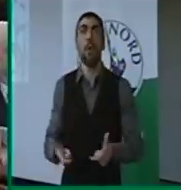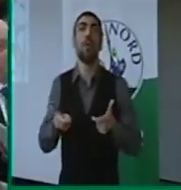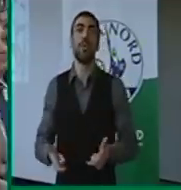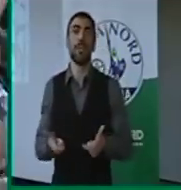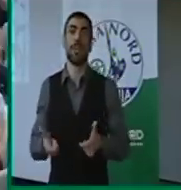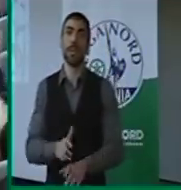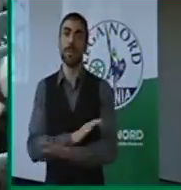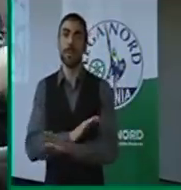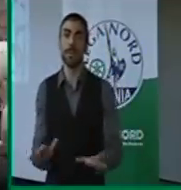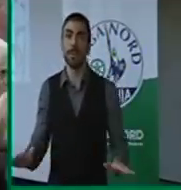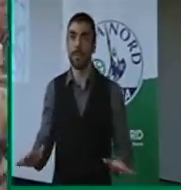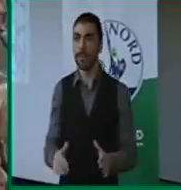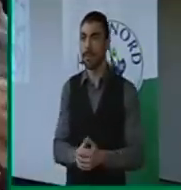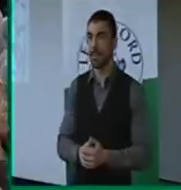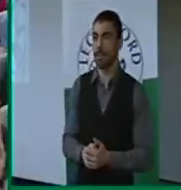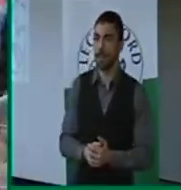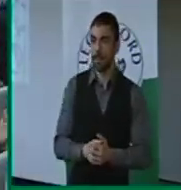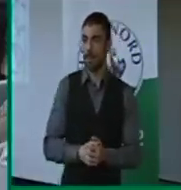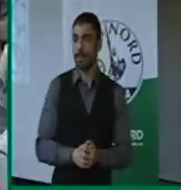ala vol